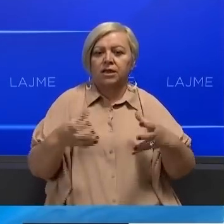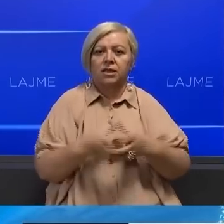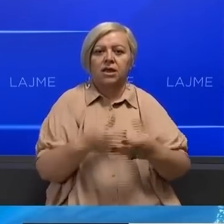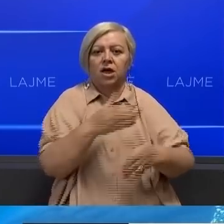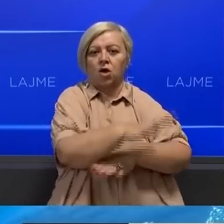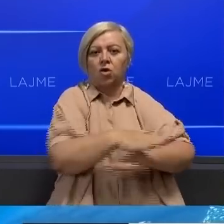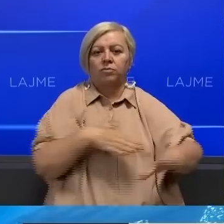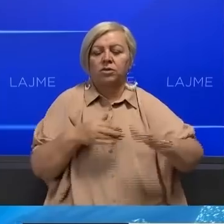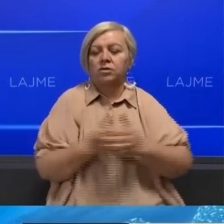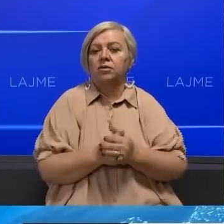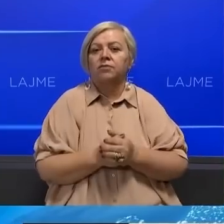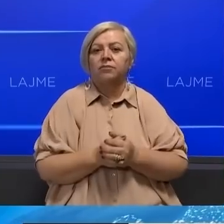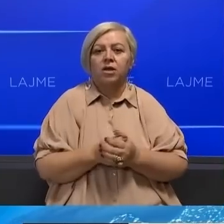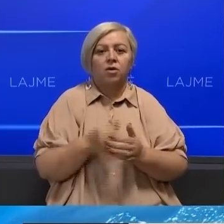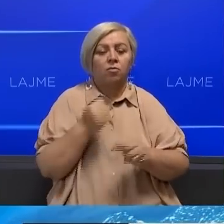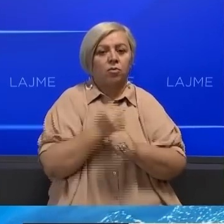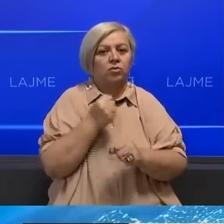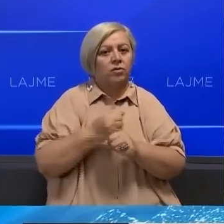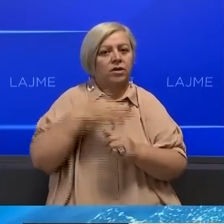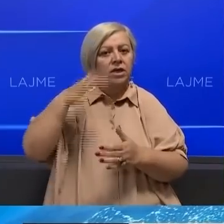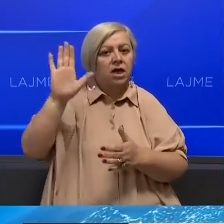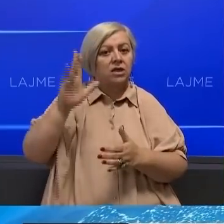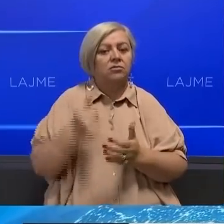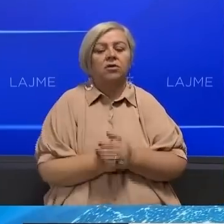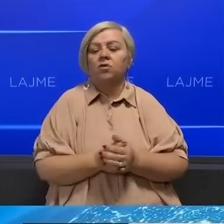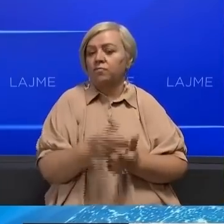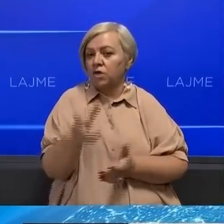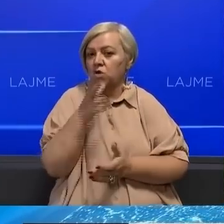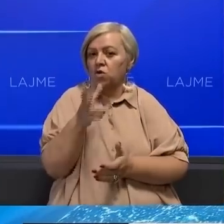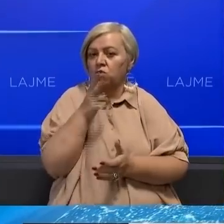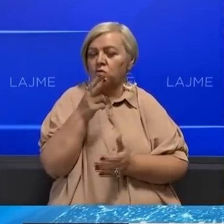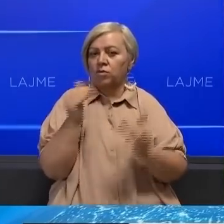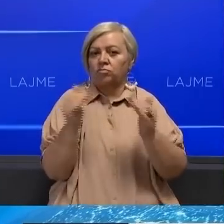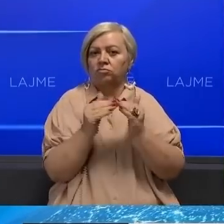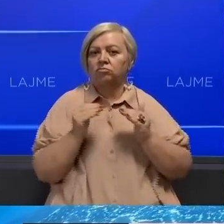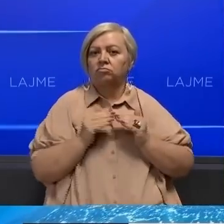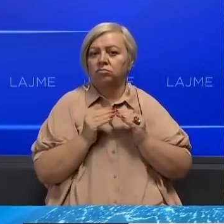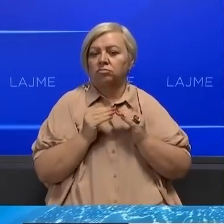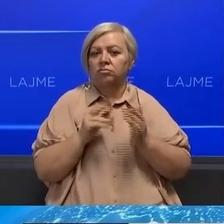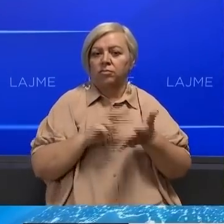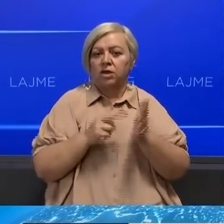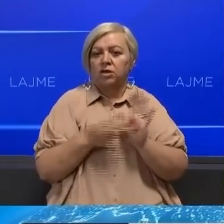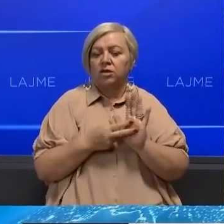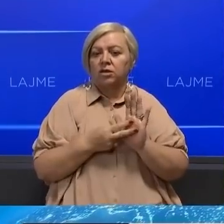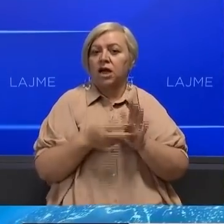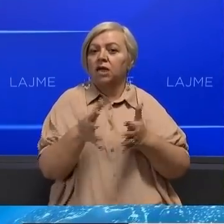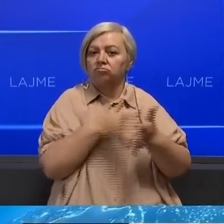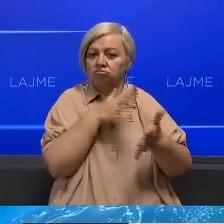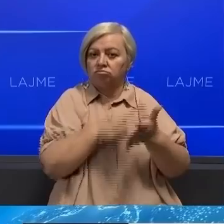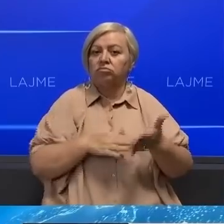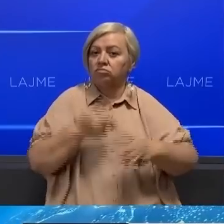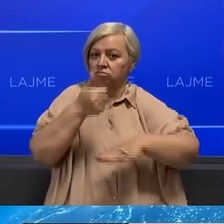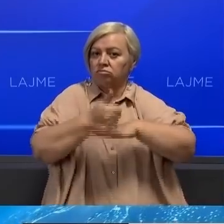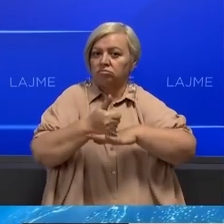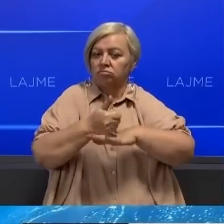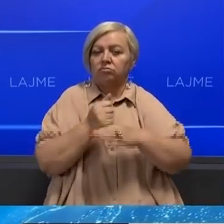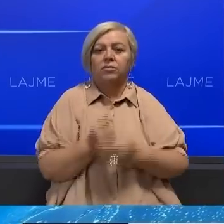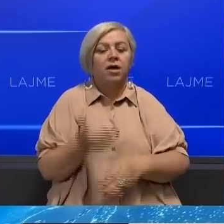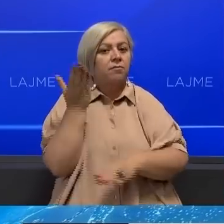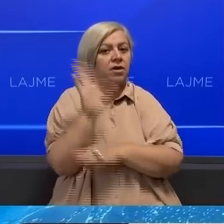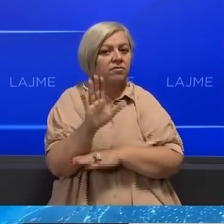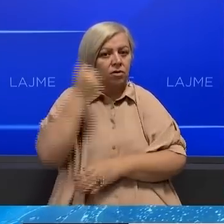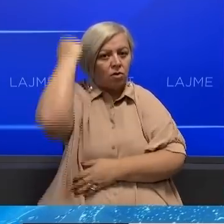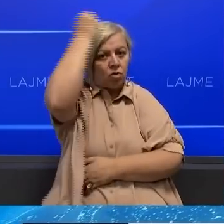Komisionit Parlamentar për Punë të Jashtme dhe Diaspor, ku u kërkua unitet politik dhe plan strategjik kombëtar në përfaqësimin